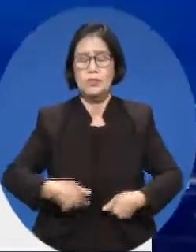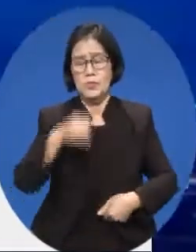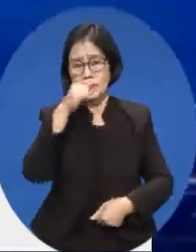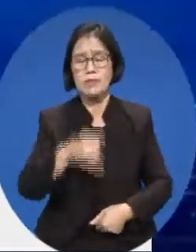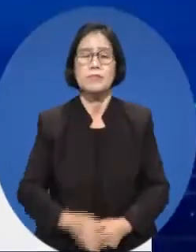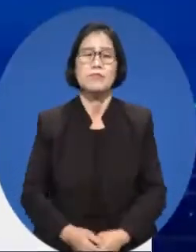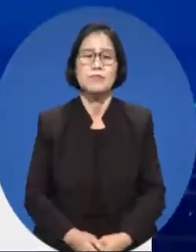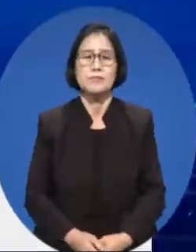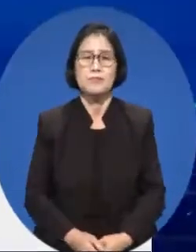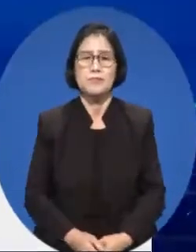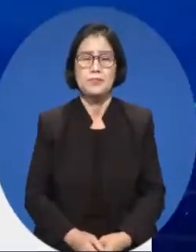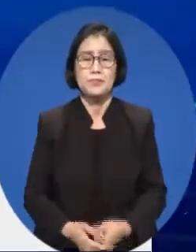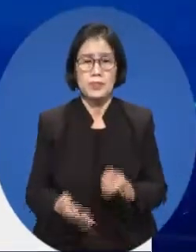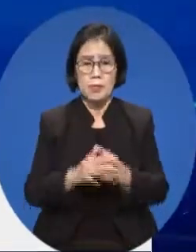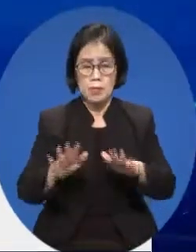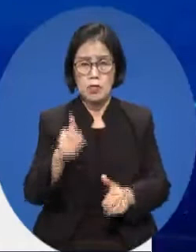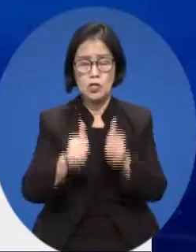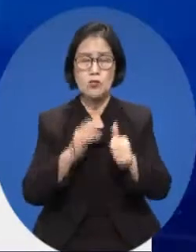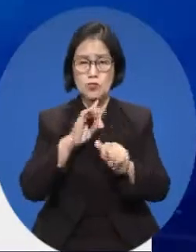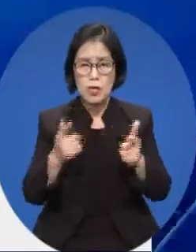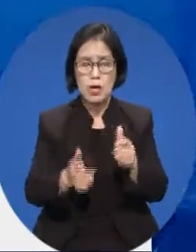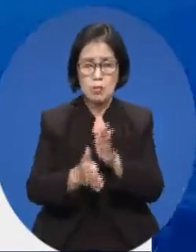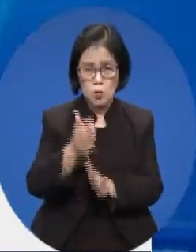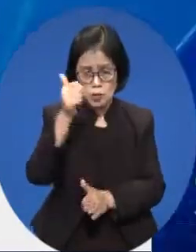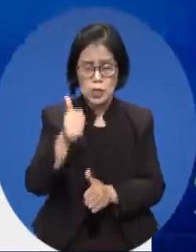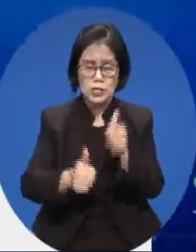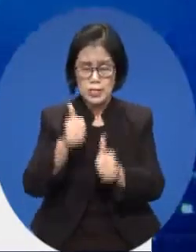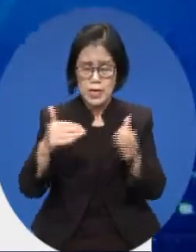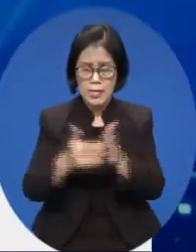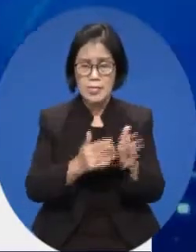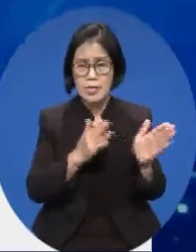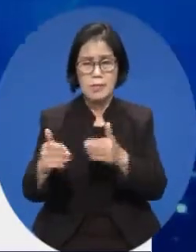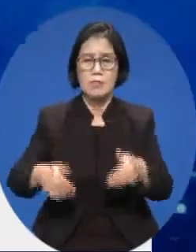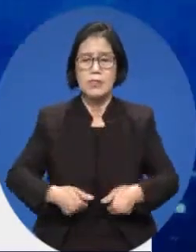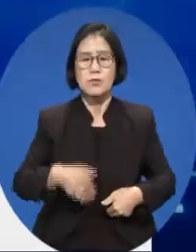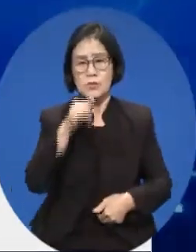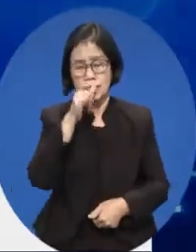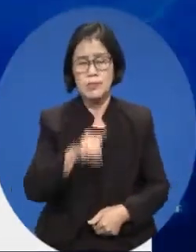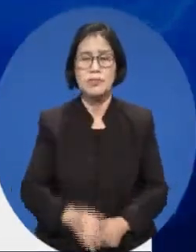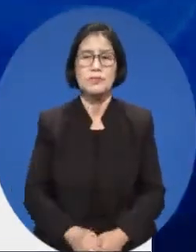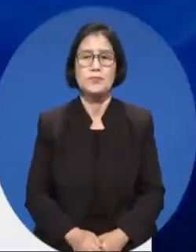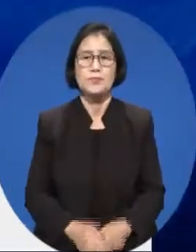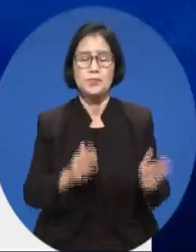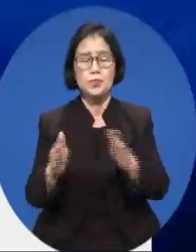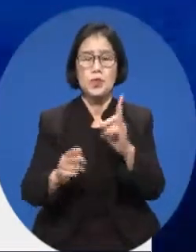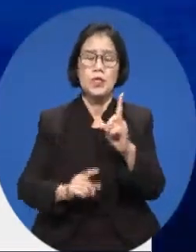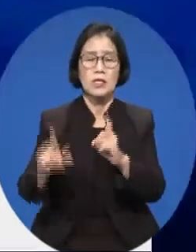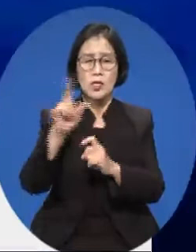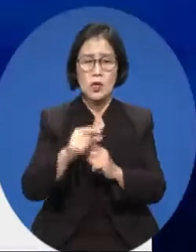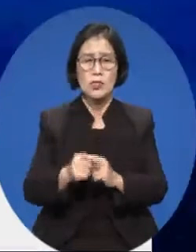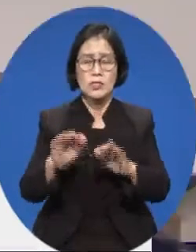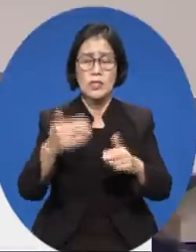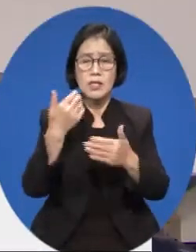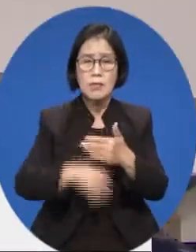그래서 아까 그 이번 경선 뿐 아니라 본선까지 대비할 필요가 있다라는 말씀을 여기서 좀 지퍼 주실 것 같습니다 또 한 가지 이제는 남아